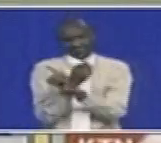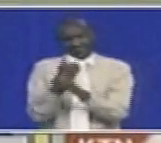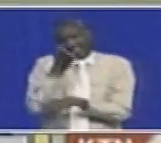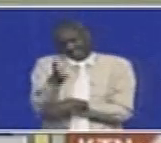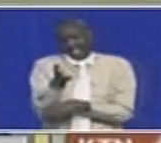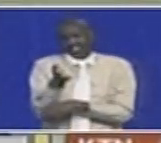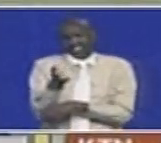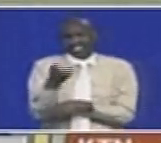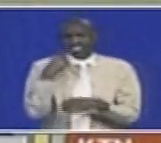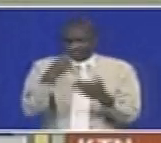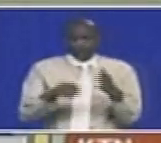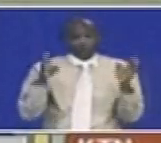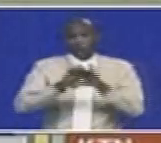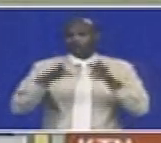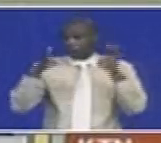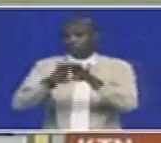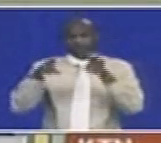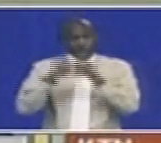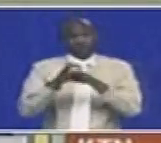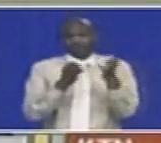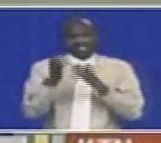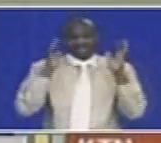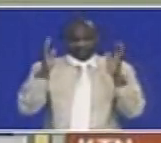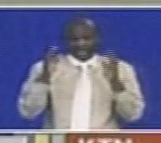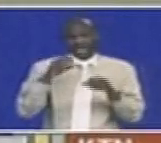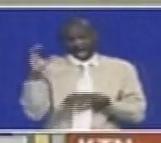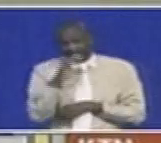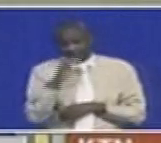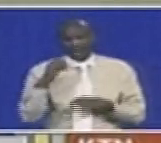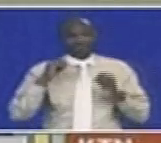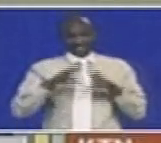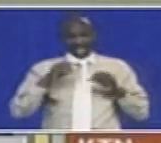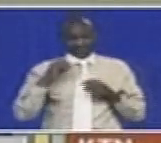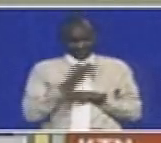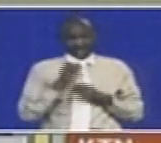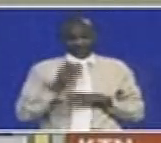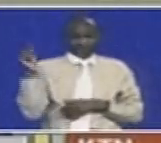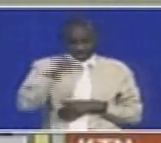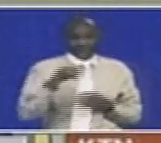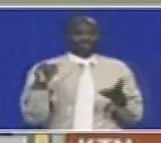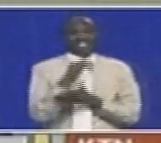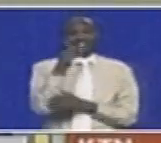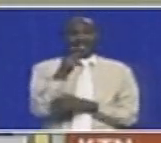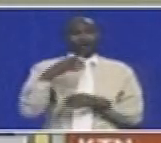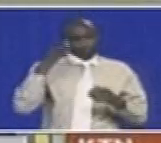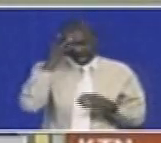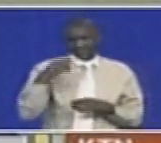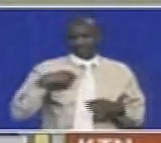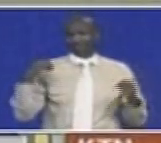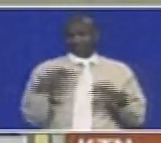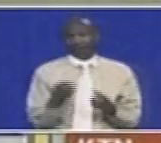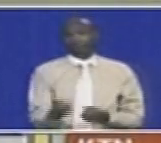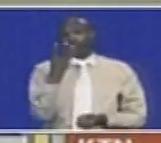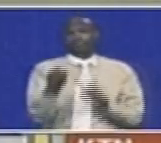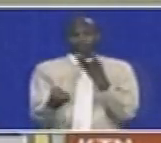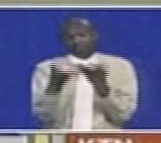nchini yalikuwa yamefungwa, huku wateja wakiogopa kufika katika eneo hilo la Isilii kufuatia milipuko ambayo hushuhudiwa kila mara katika eneo